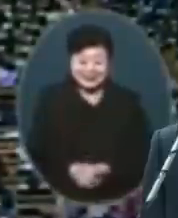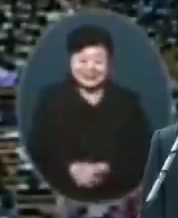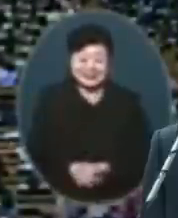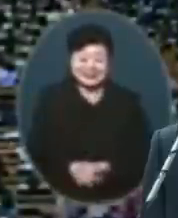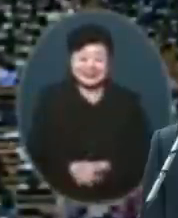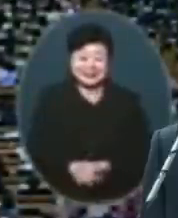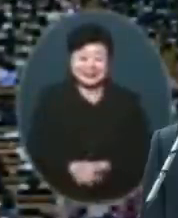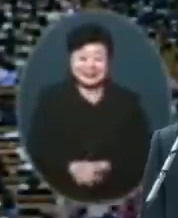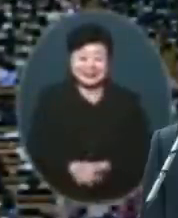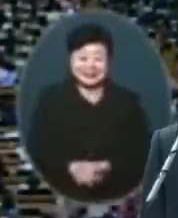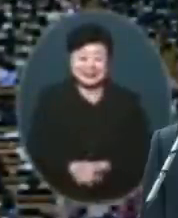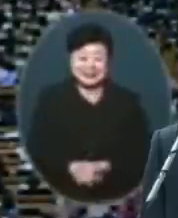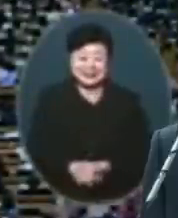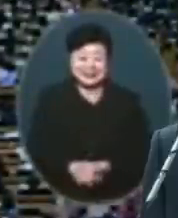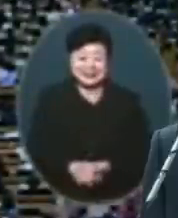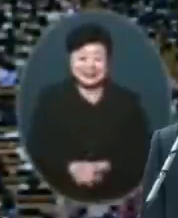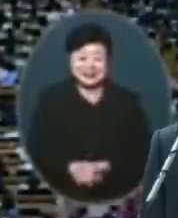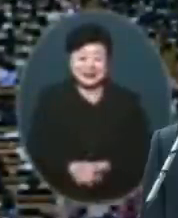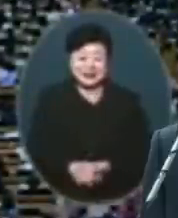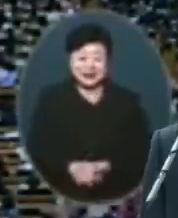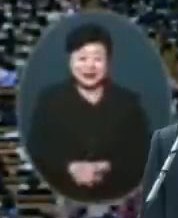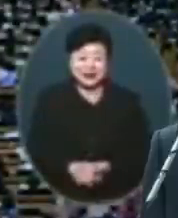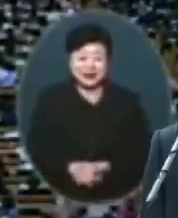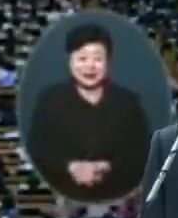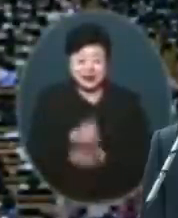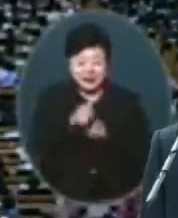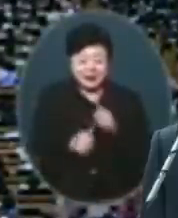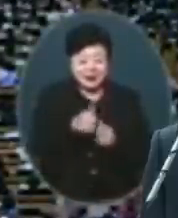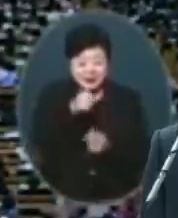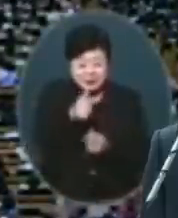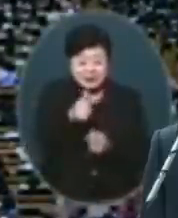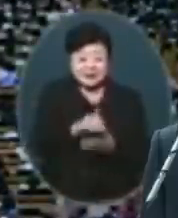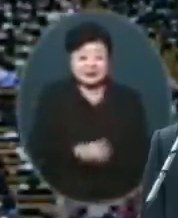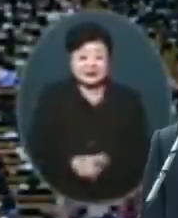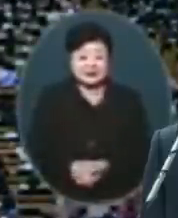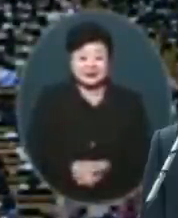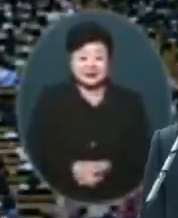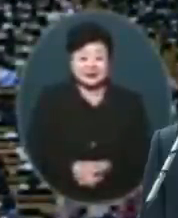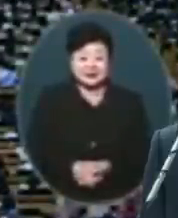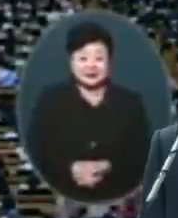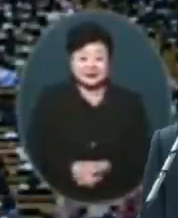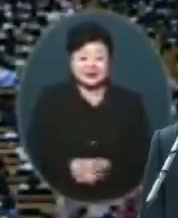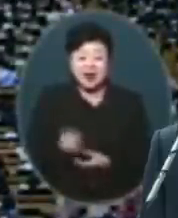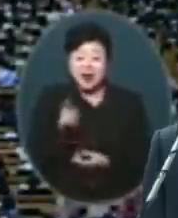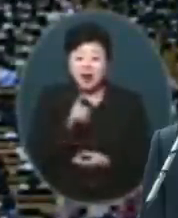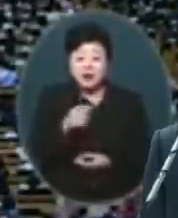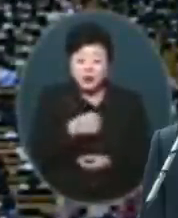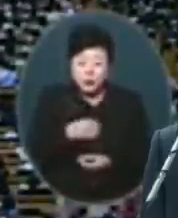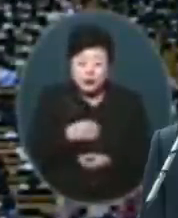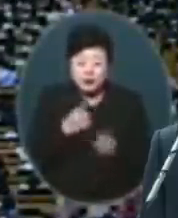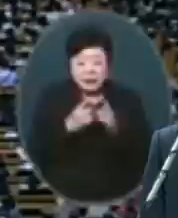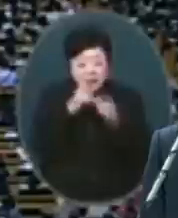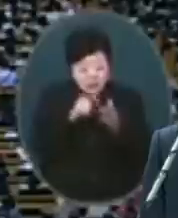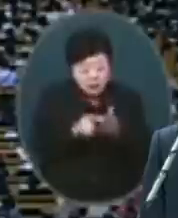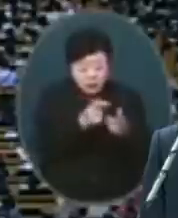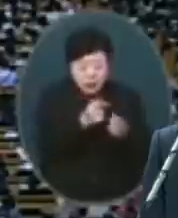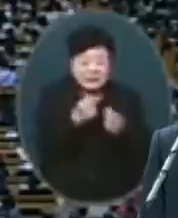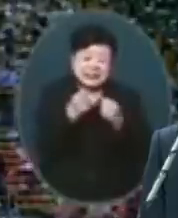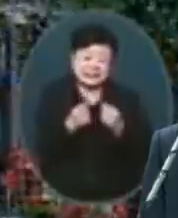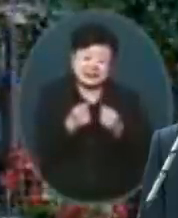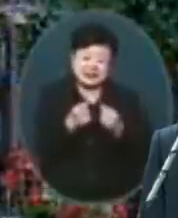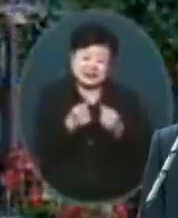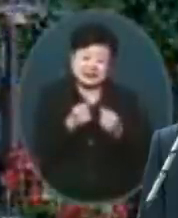하나님은 어떤 위기에 처해서도 우리와 같이 계시는